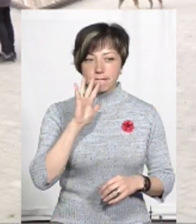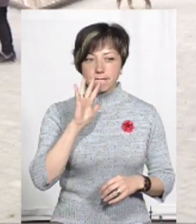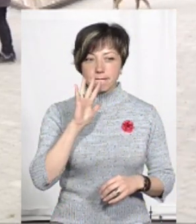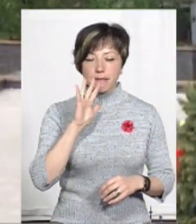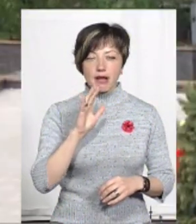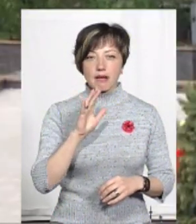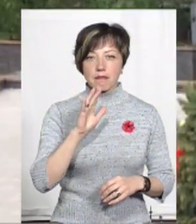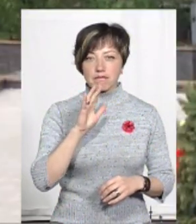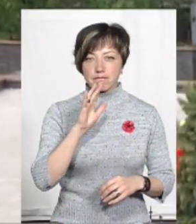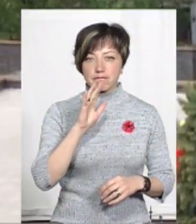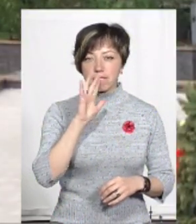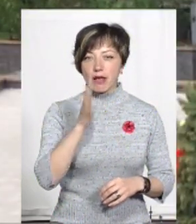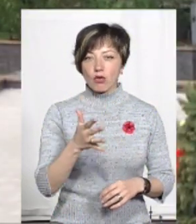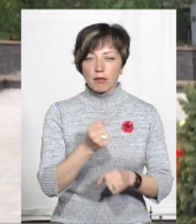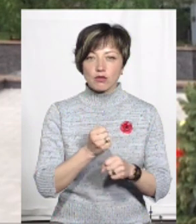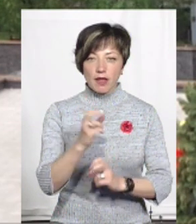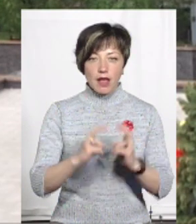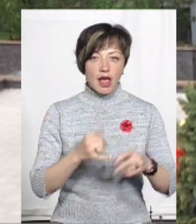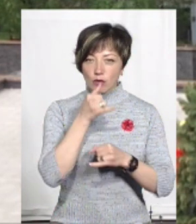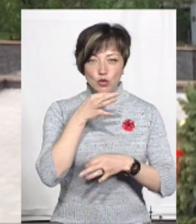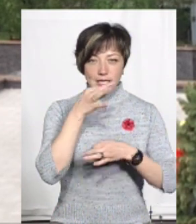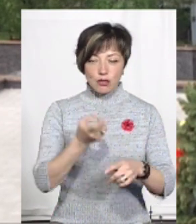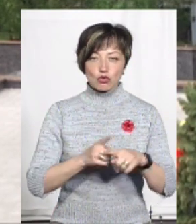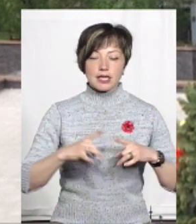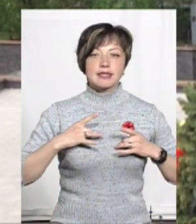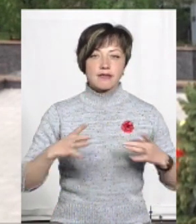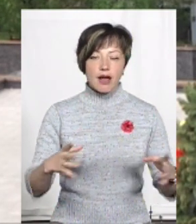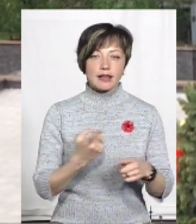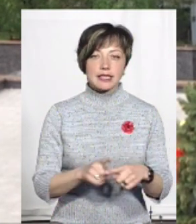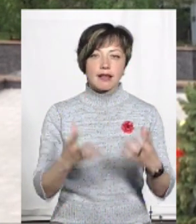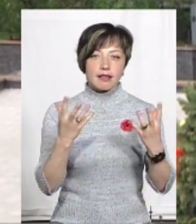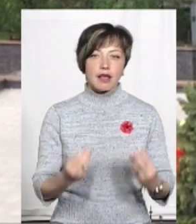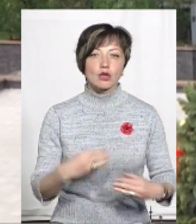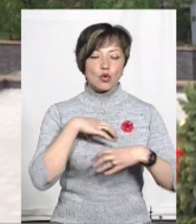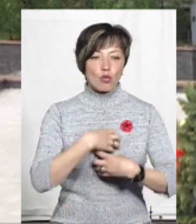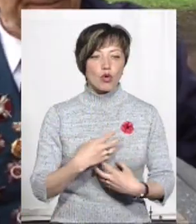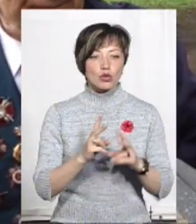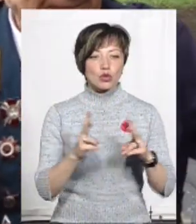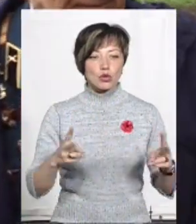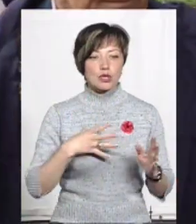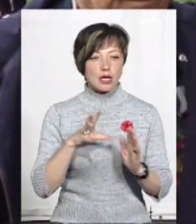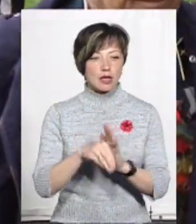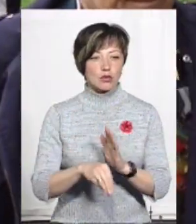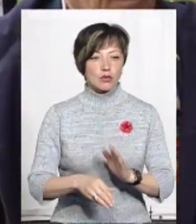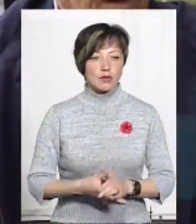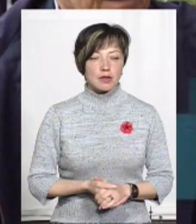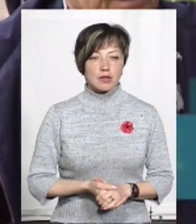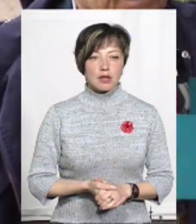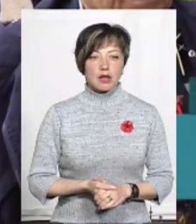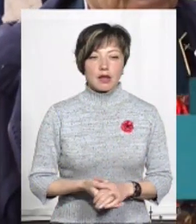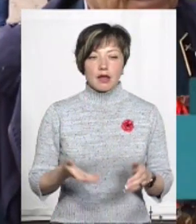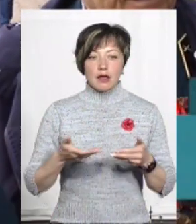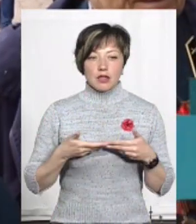на заводах. Я не можу сказати, що це свято, як це так день скорботи за тими, хто загибли. В нас